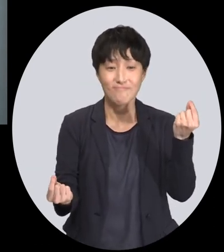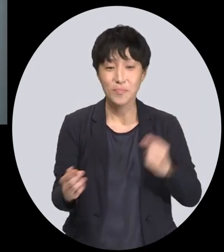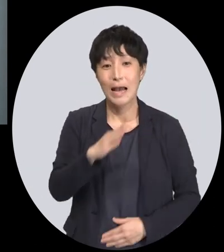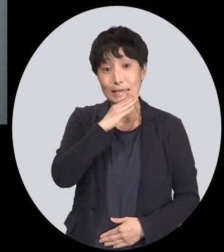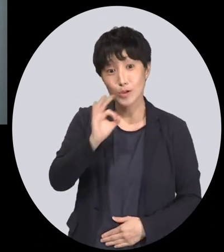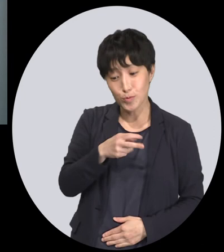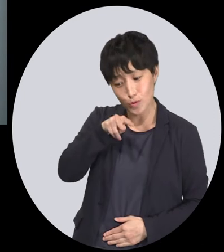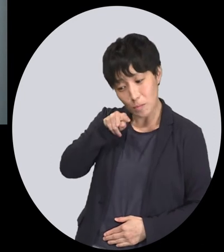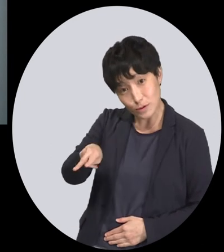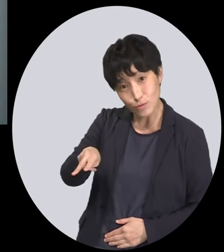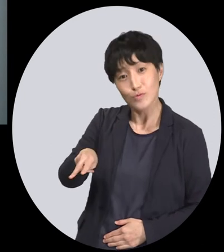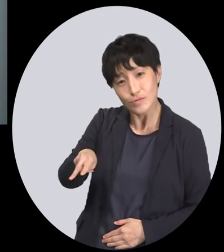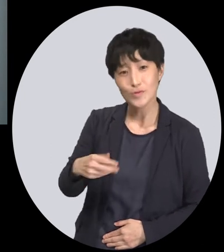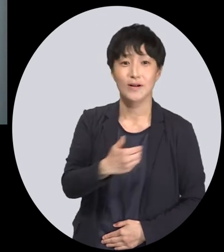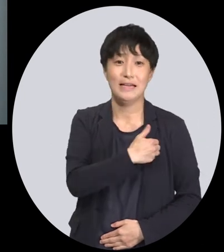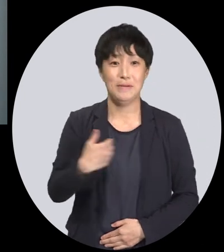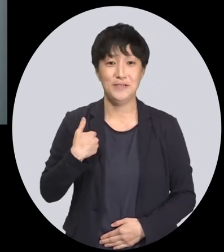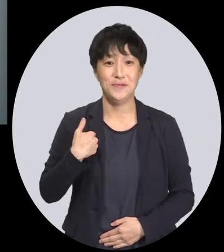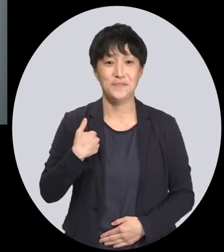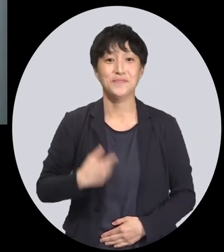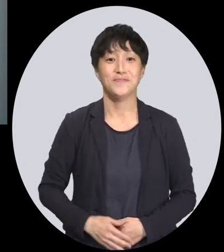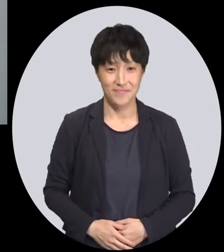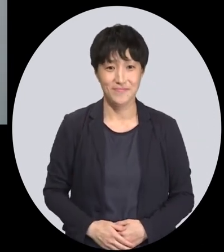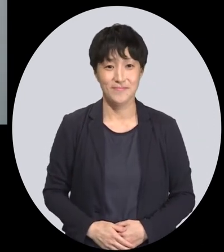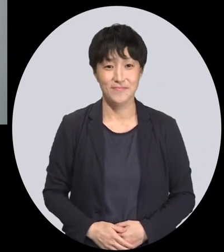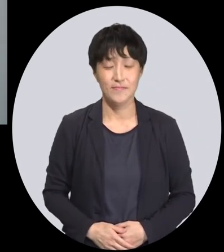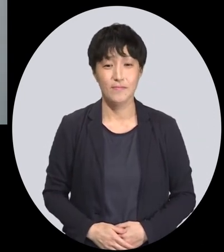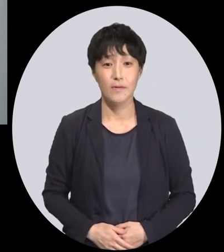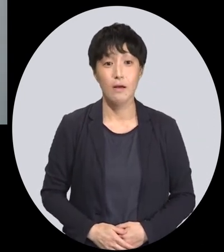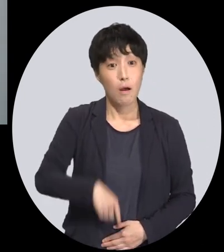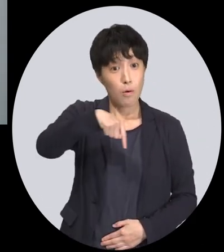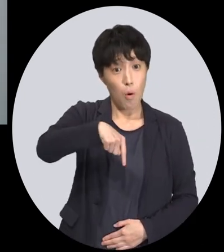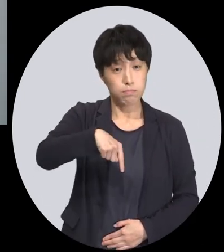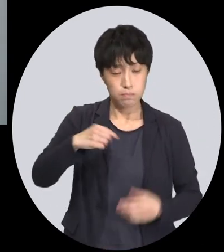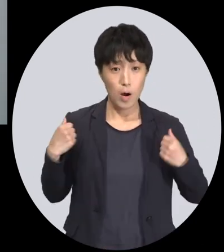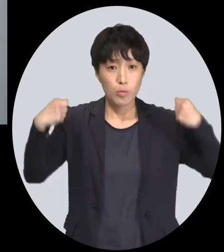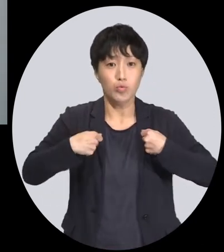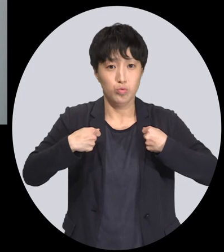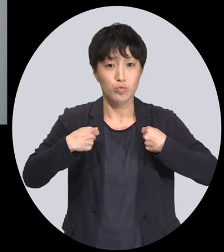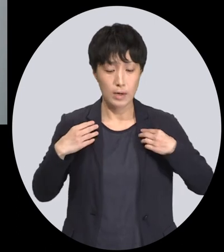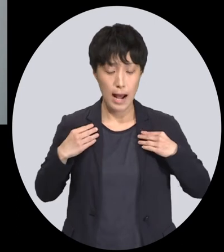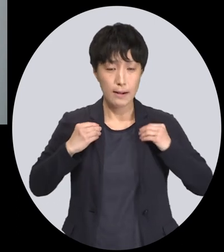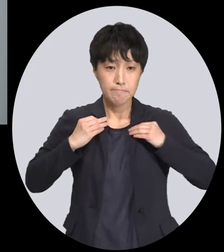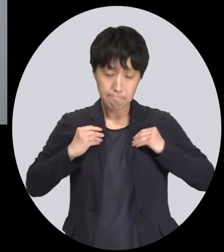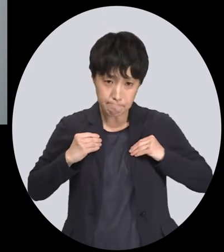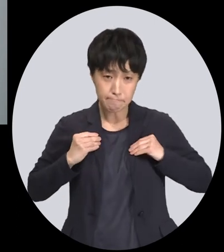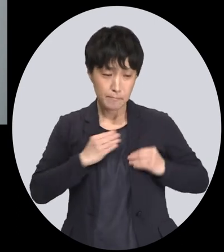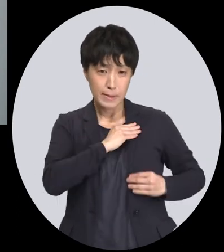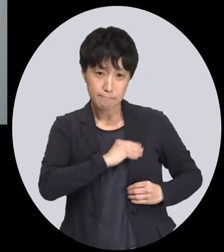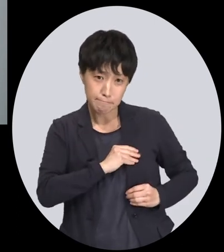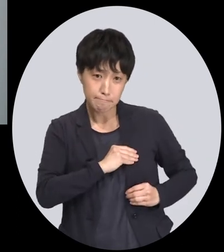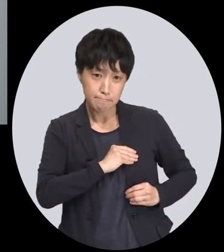物がここに展示をされておりましてですね一生とかそういうものですから身に